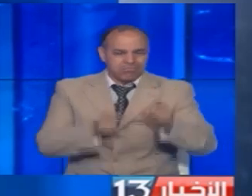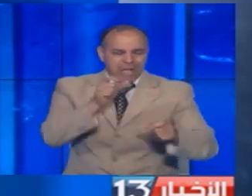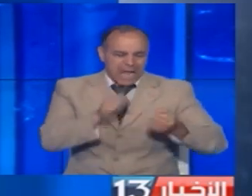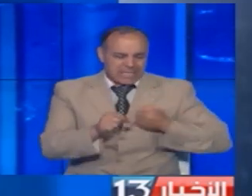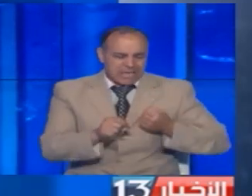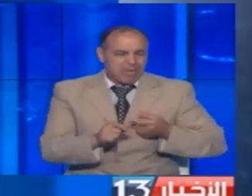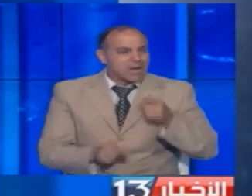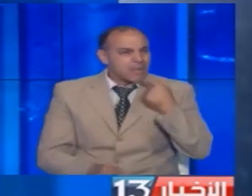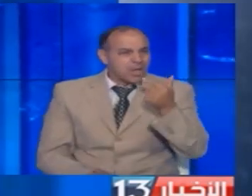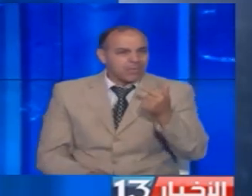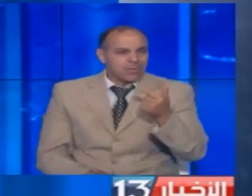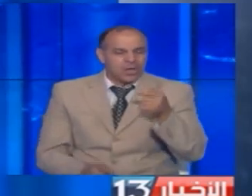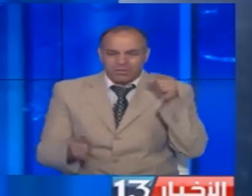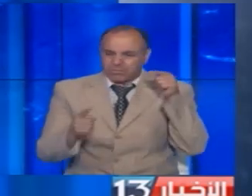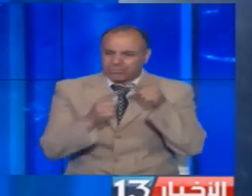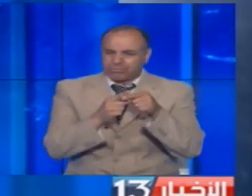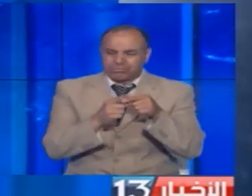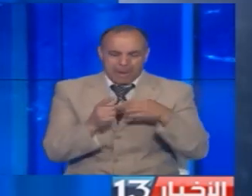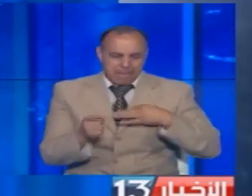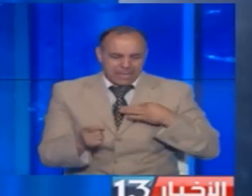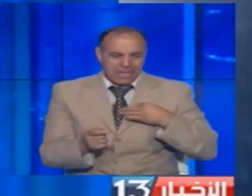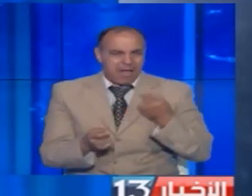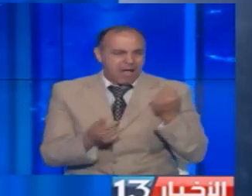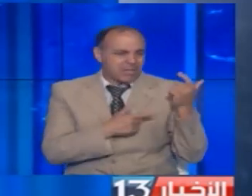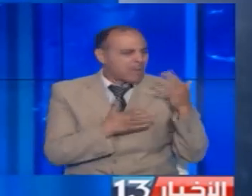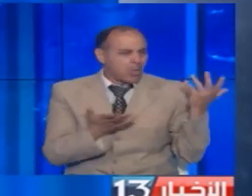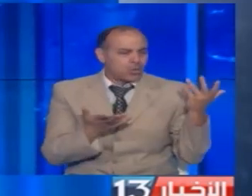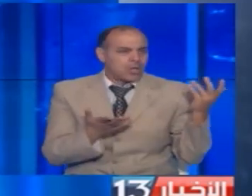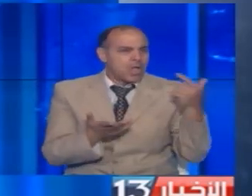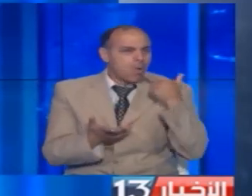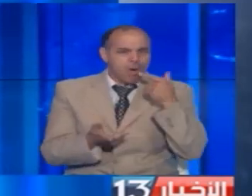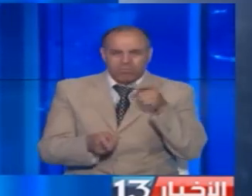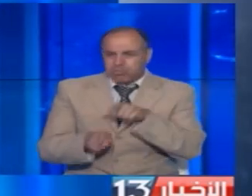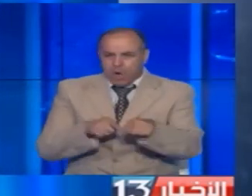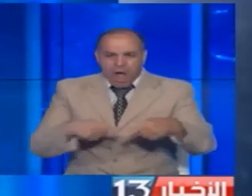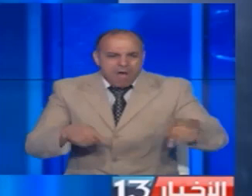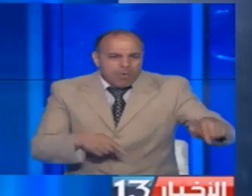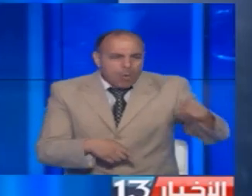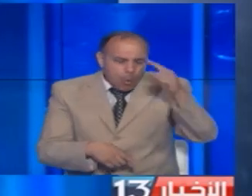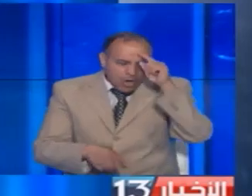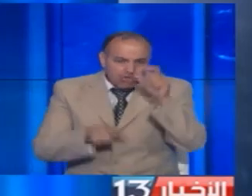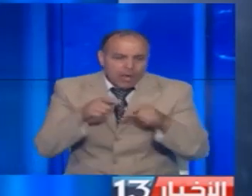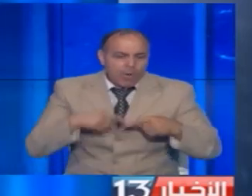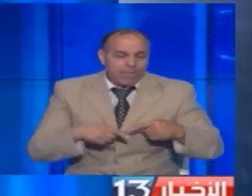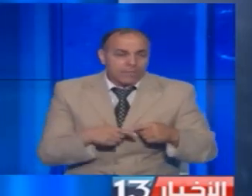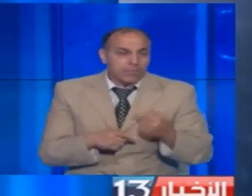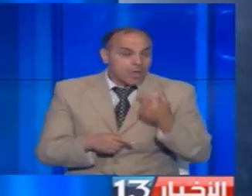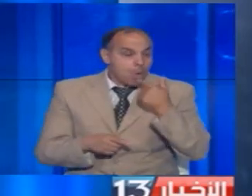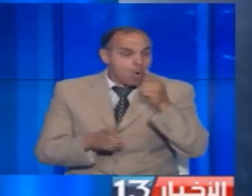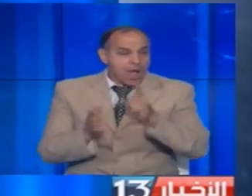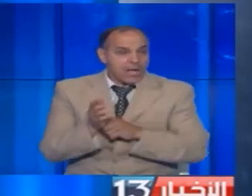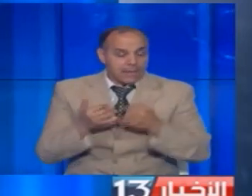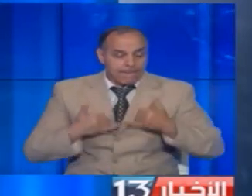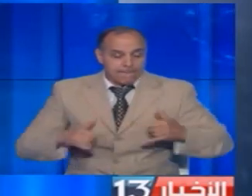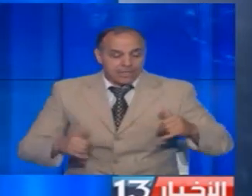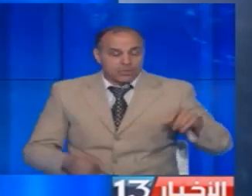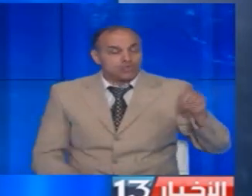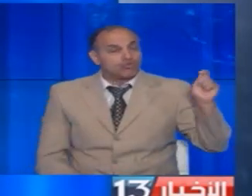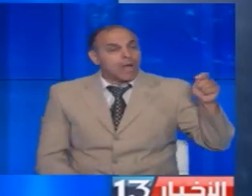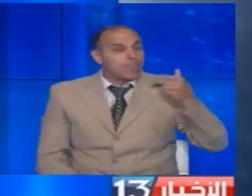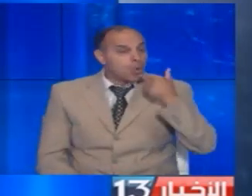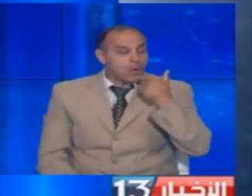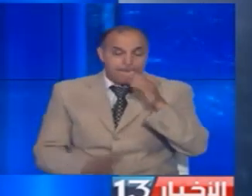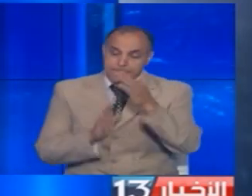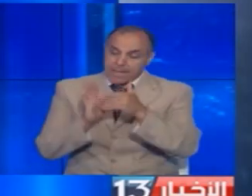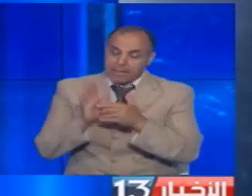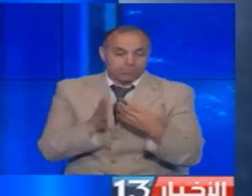الإرهابية واستهدافها للمدنيين العزل وترويع الأهالي وترهيب الشعب. وأكد مجلس النواب في هذا